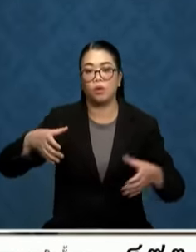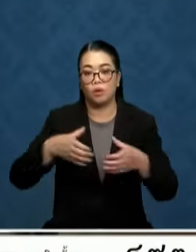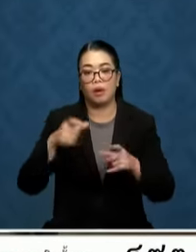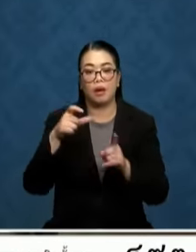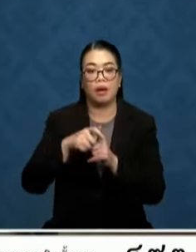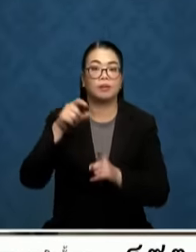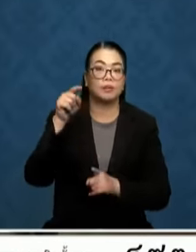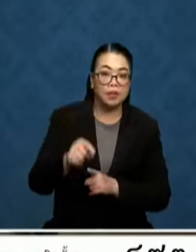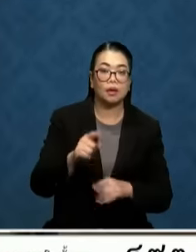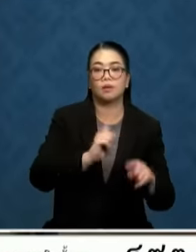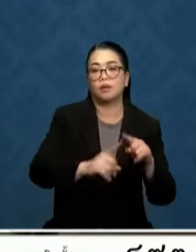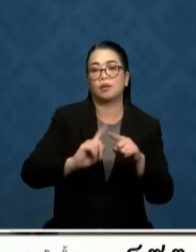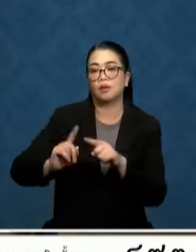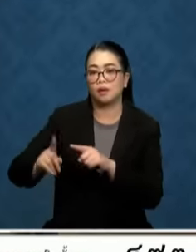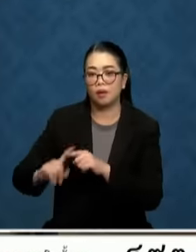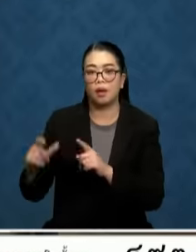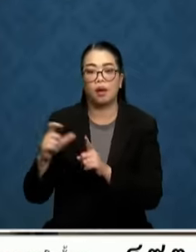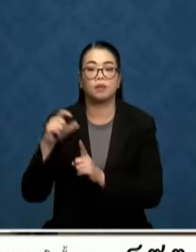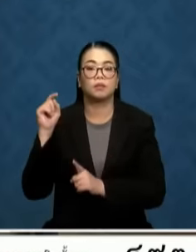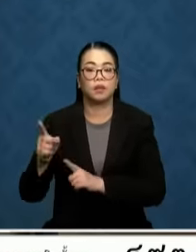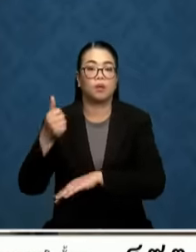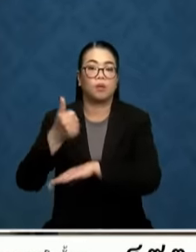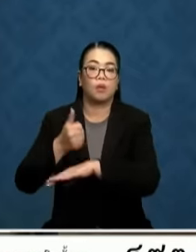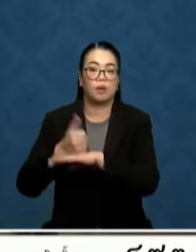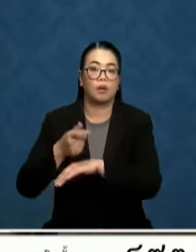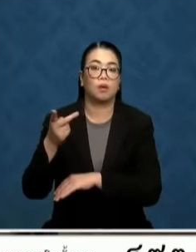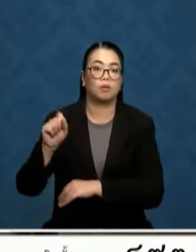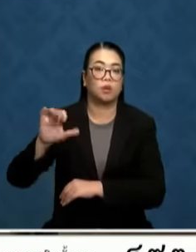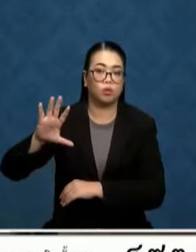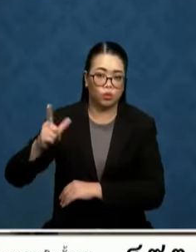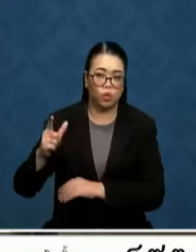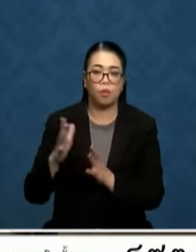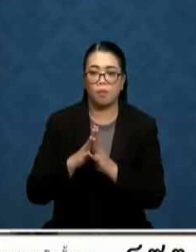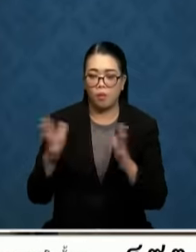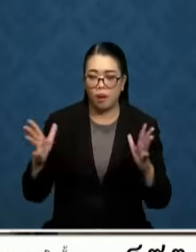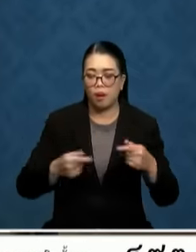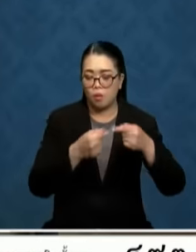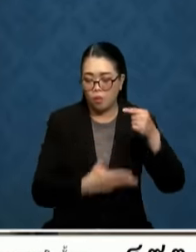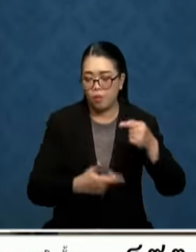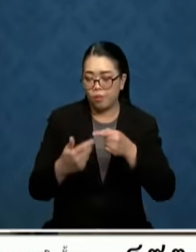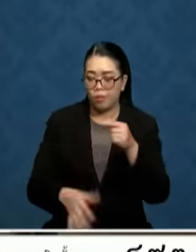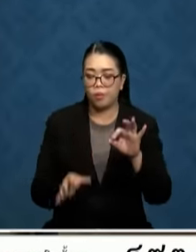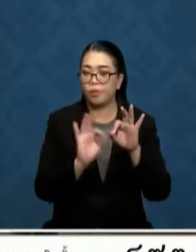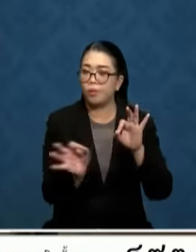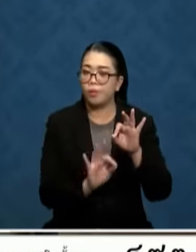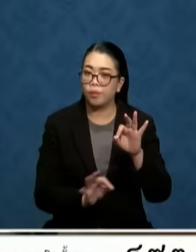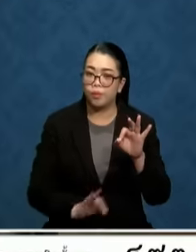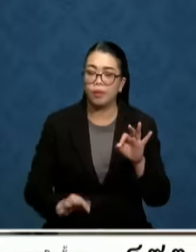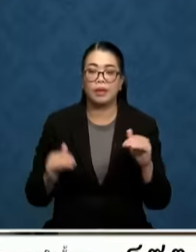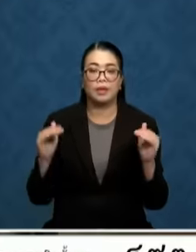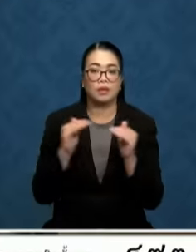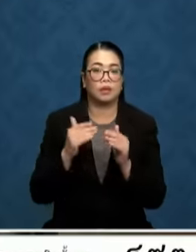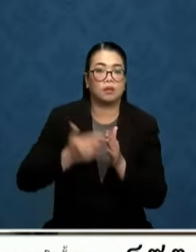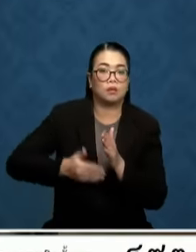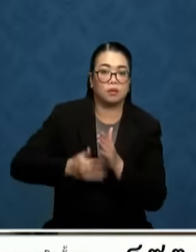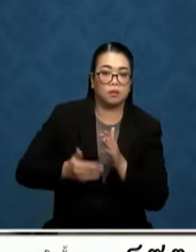งค an afran l are passionateและคำสงหัหนา cj Godดยจำนวมากนั้นมีเน้หาที่ละเมอรต่สิทธิ